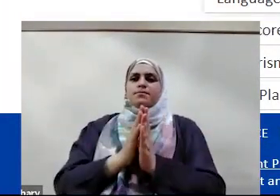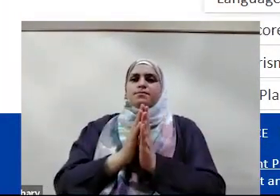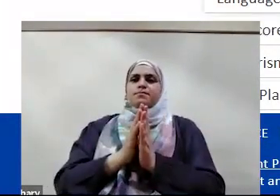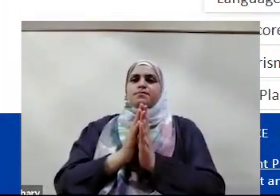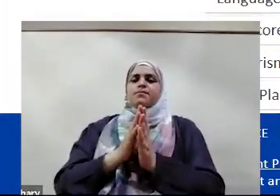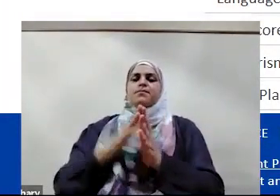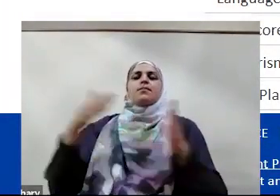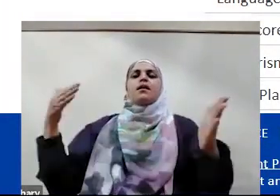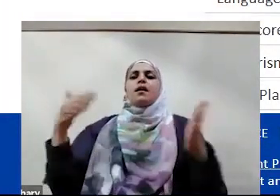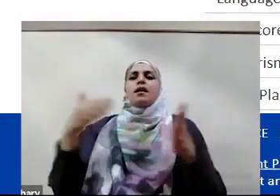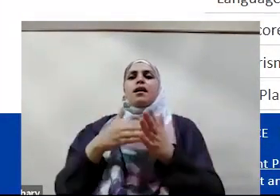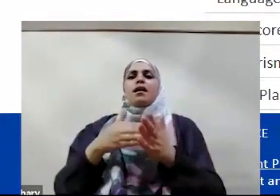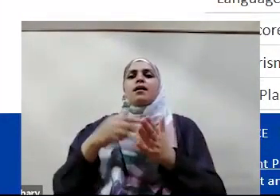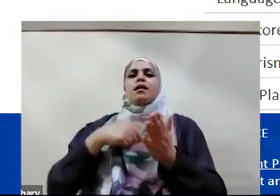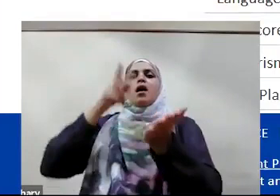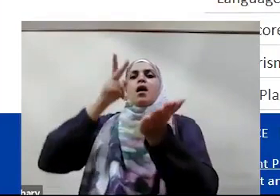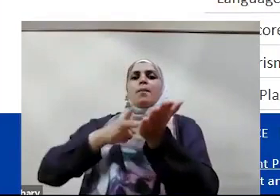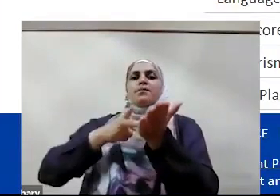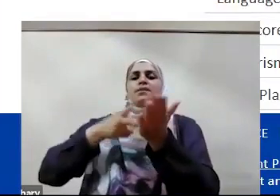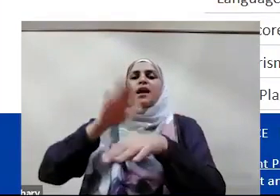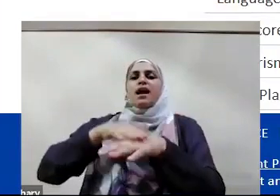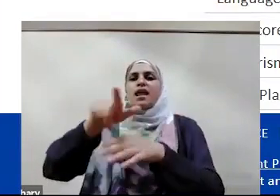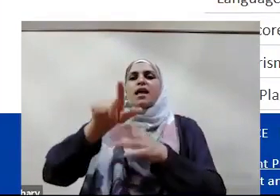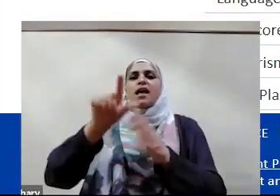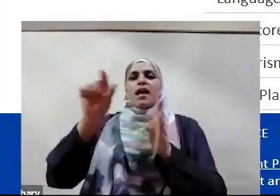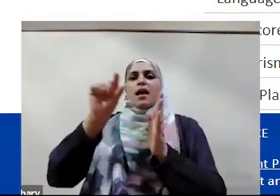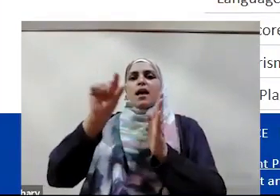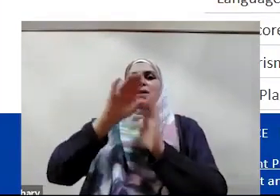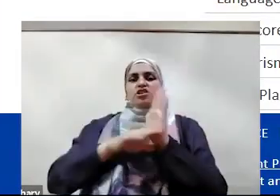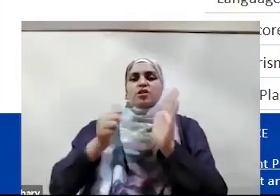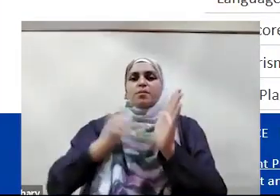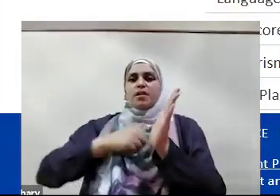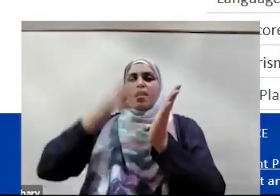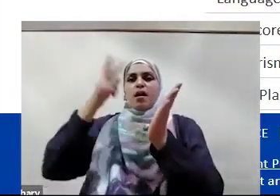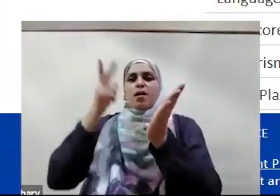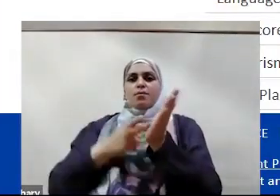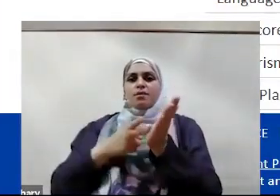اخر حاجة بمضي على الابليكيشن بتاعي،